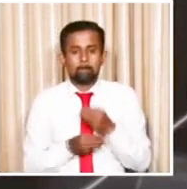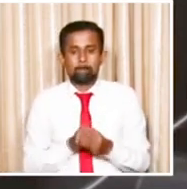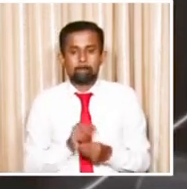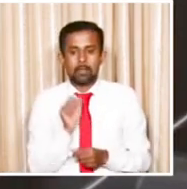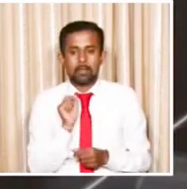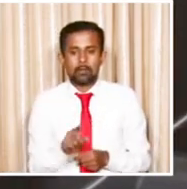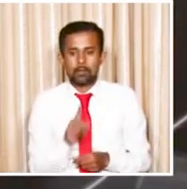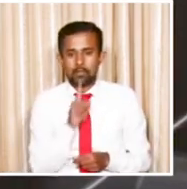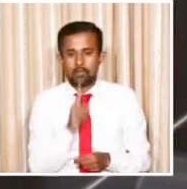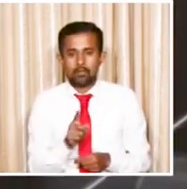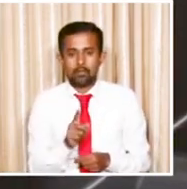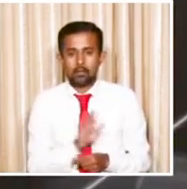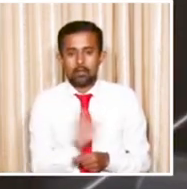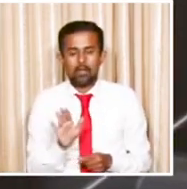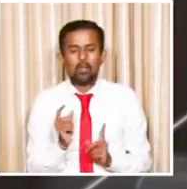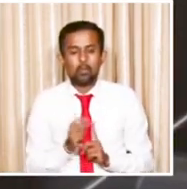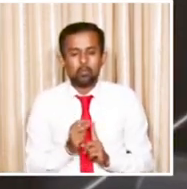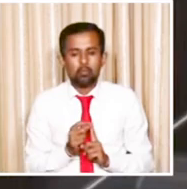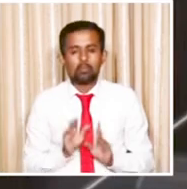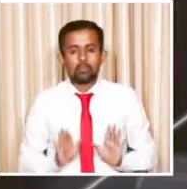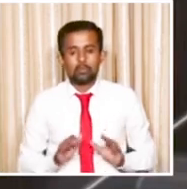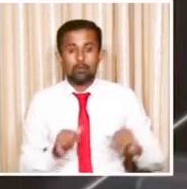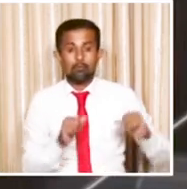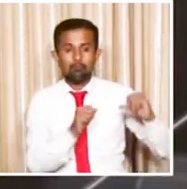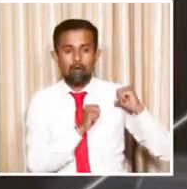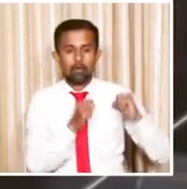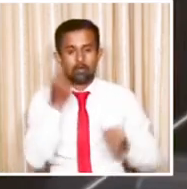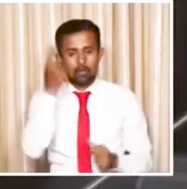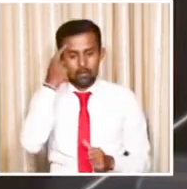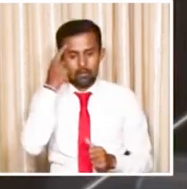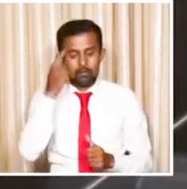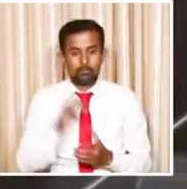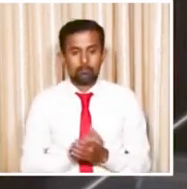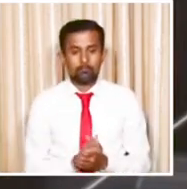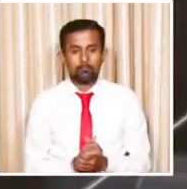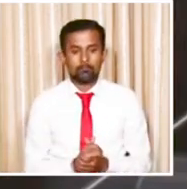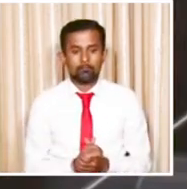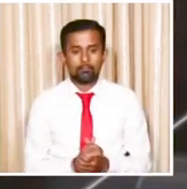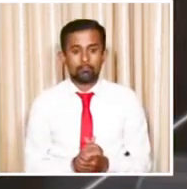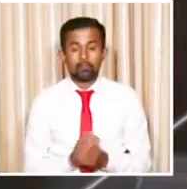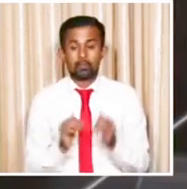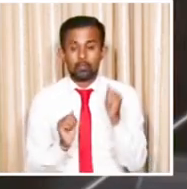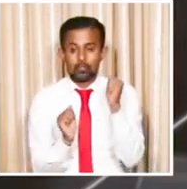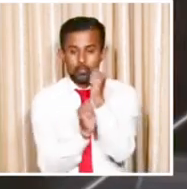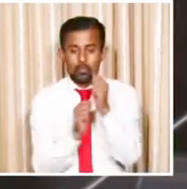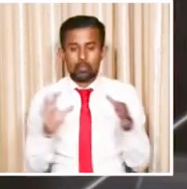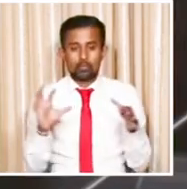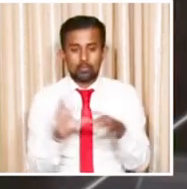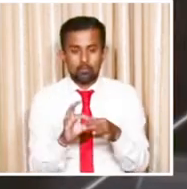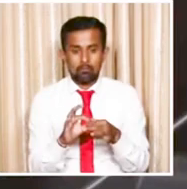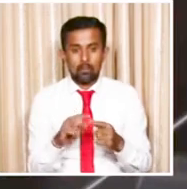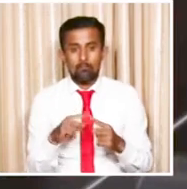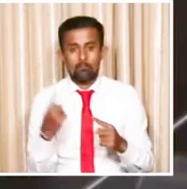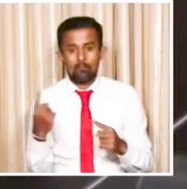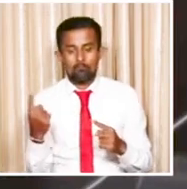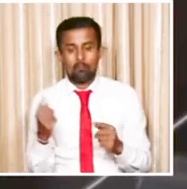ගන්න වට වඩා දුප්පතෙක් කියලා ඉන්න එක වාසිය කියලා හිතනවා මේ ප්‍රතිලාභ ගන්න. ඒ නිසා මේ සමෘද්ධිය හා බැඳුණු